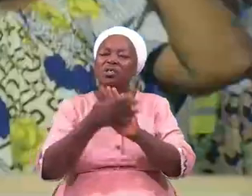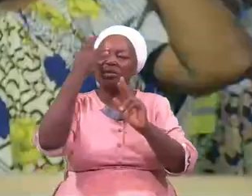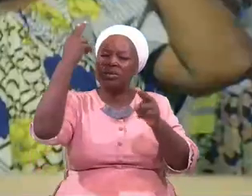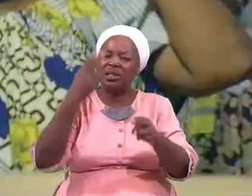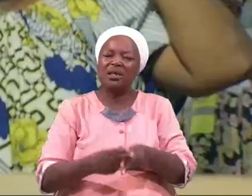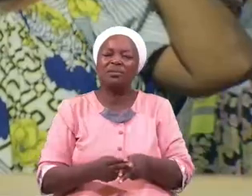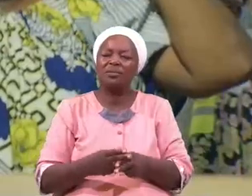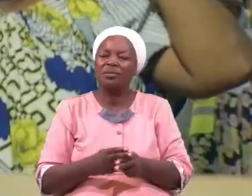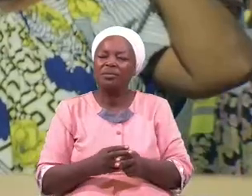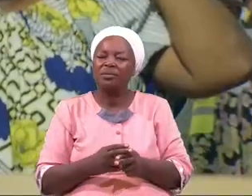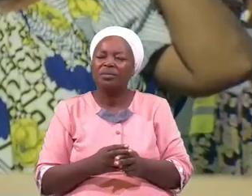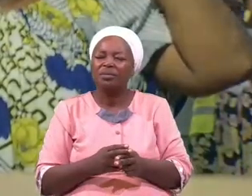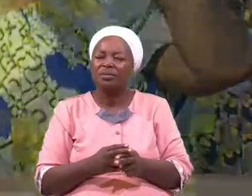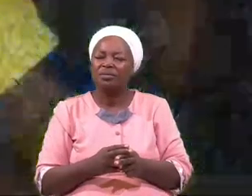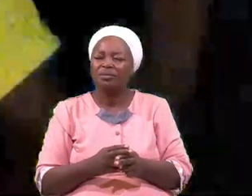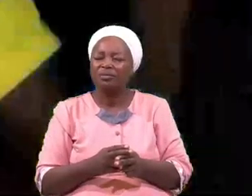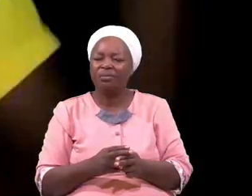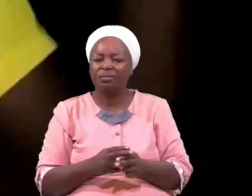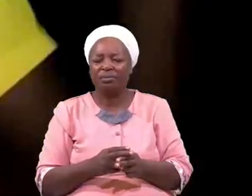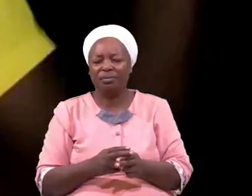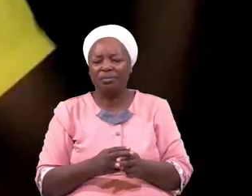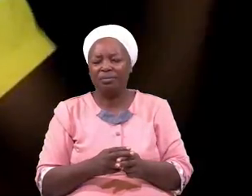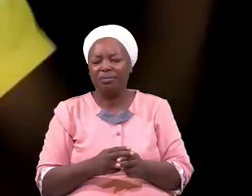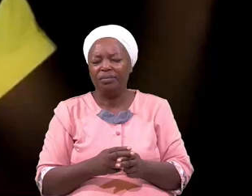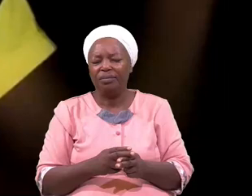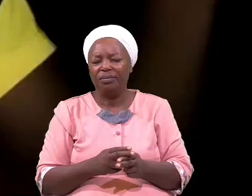Reçois-les dans ton royaume au nom de Jésus.